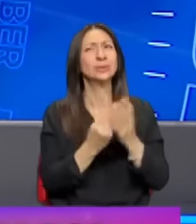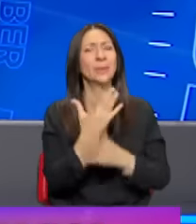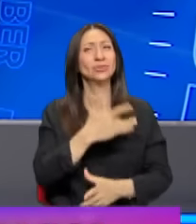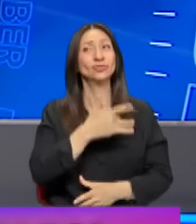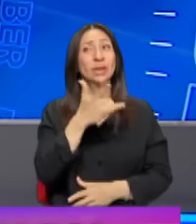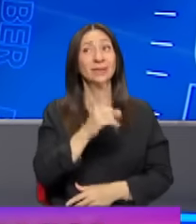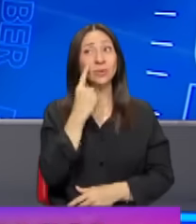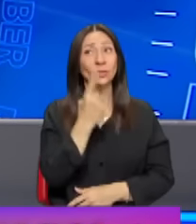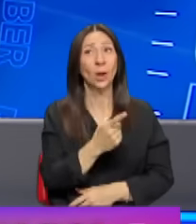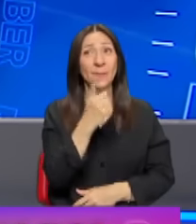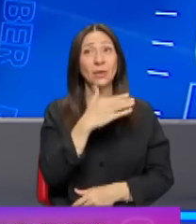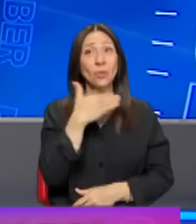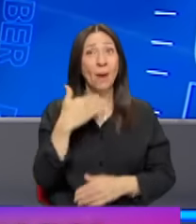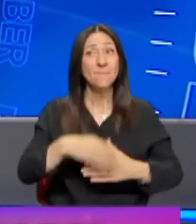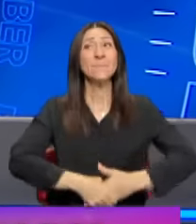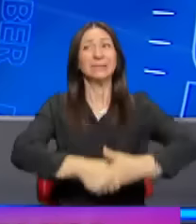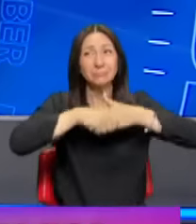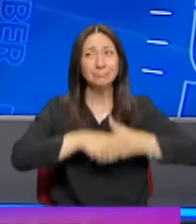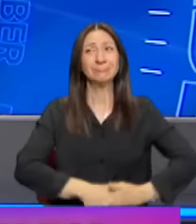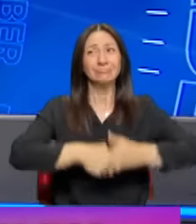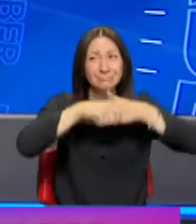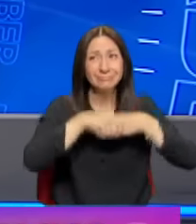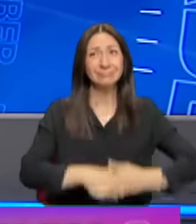canlı yayında da bir kurban pazarlığını